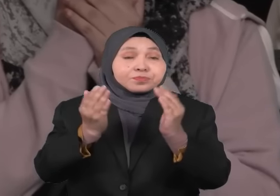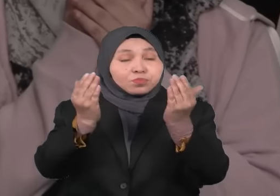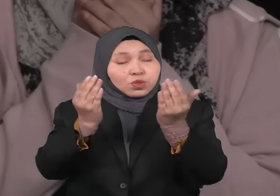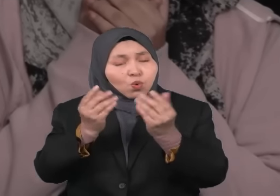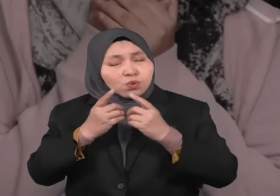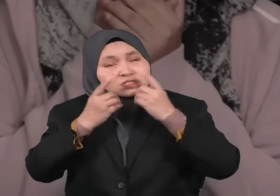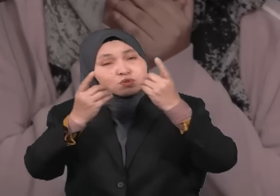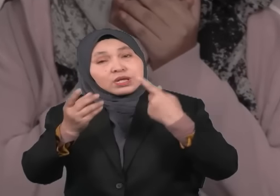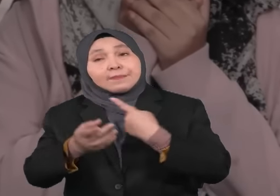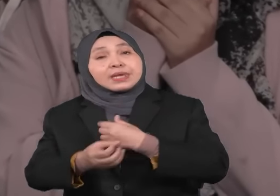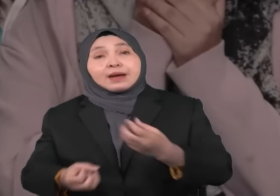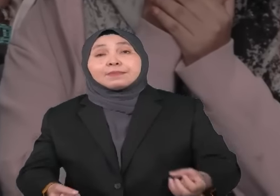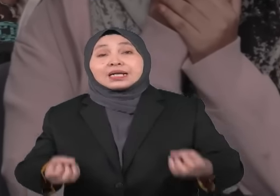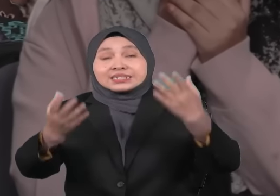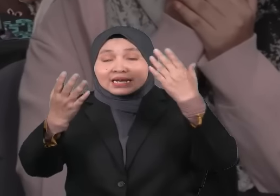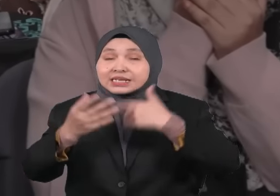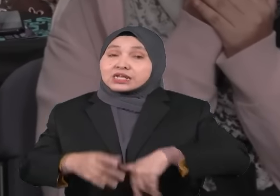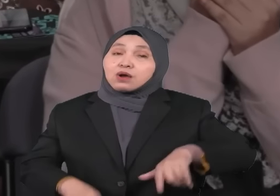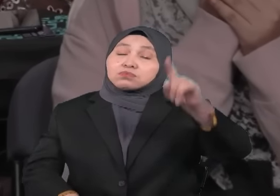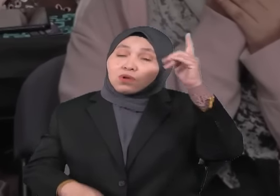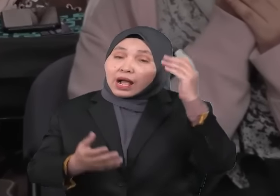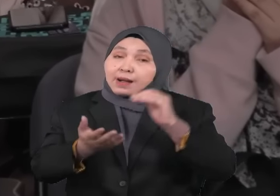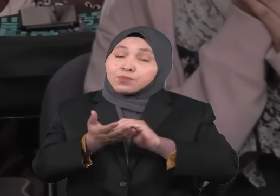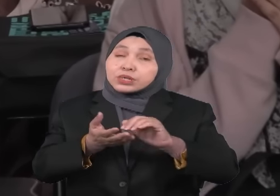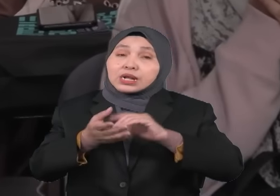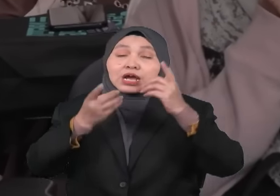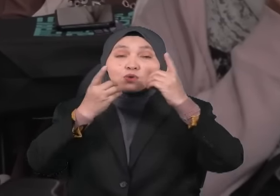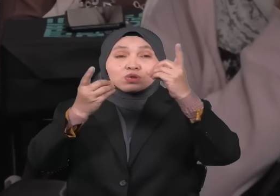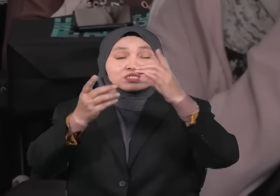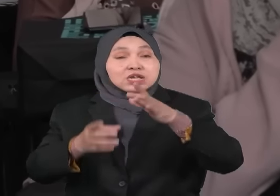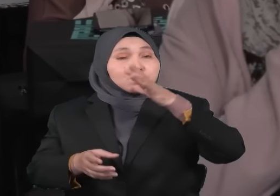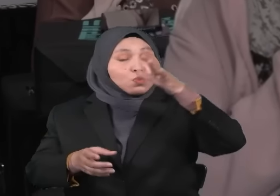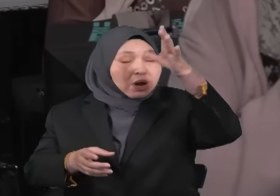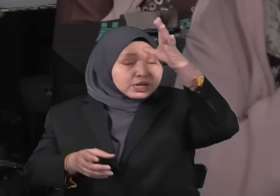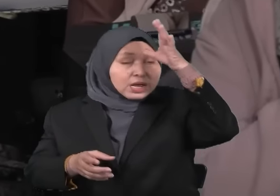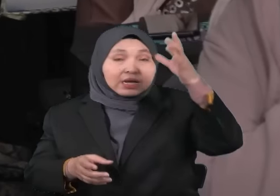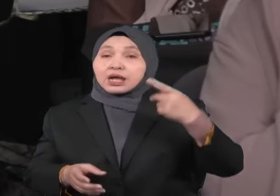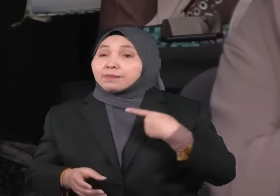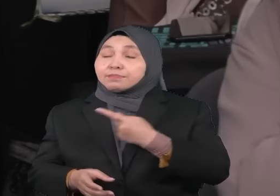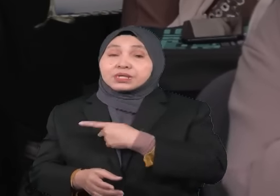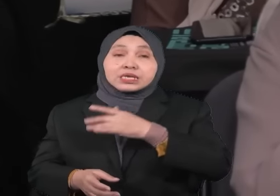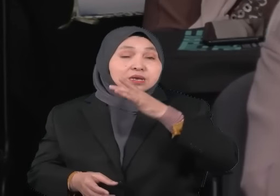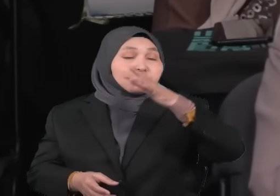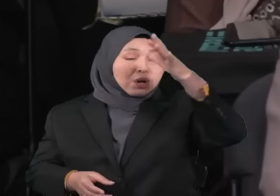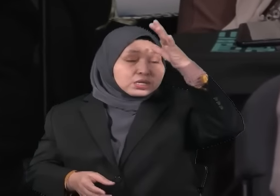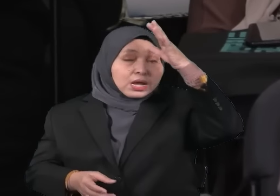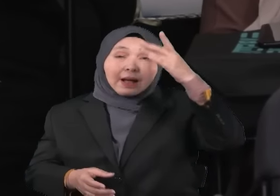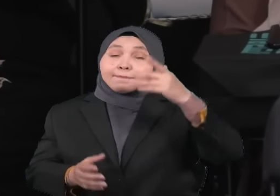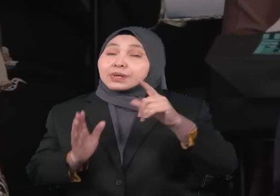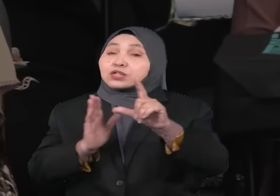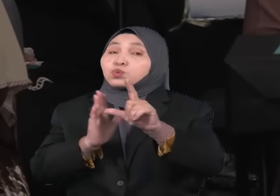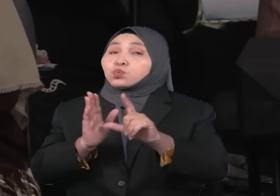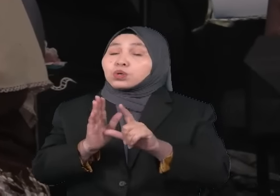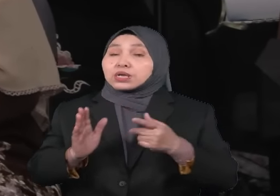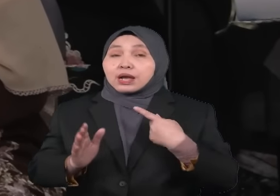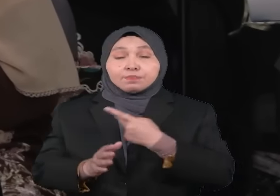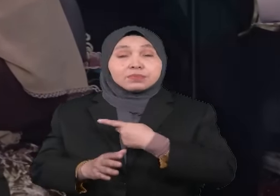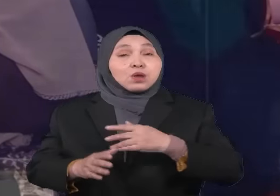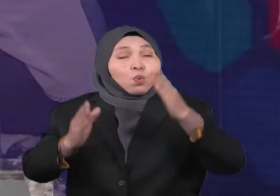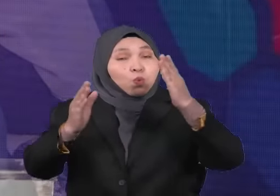banyak ini ya Allah. Ampunilah dosa-dosa ibu dan ayah kami, ibu dan ayah mertua kami,